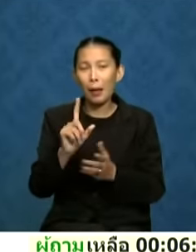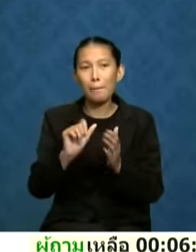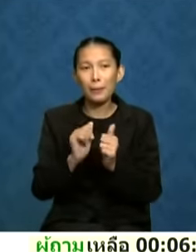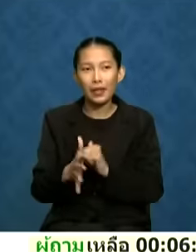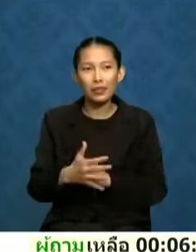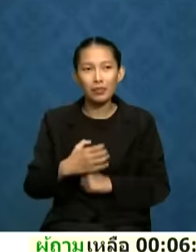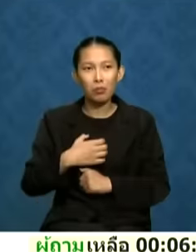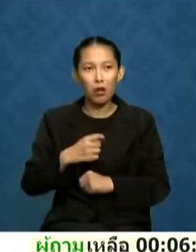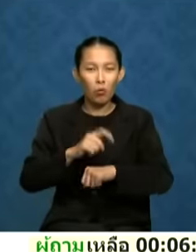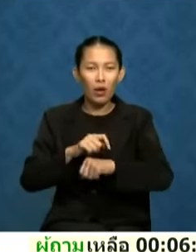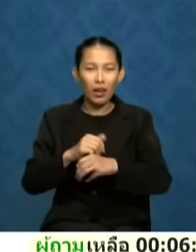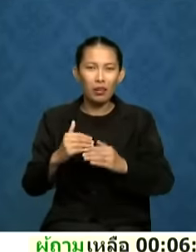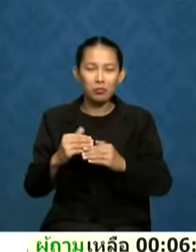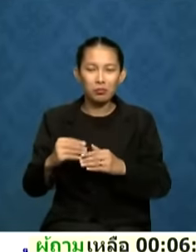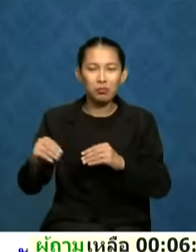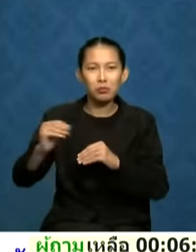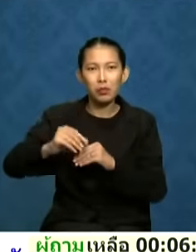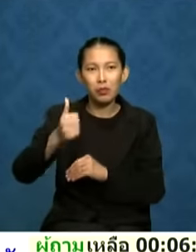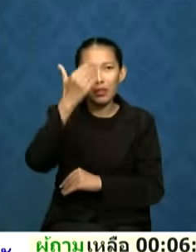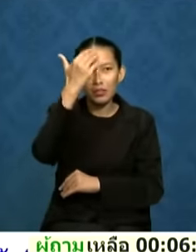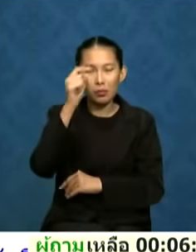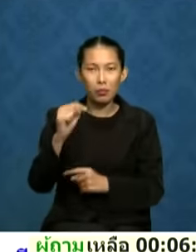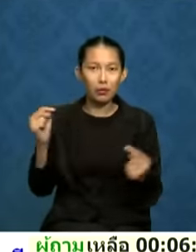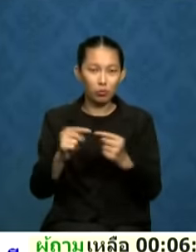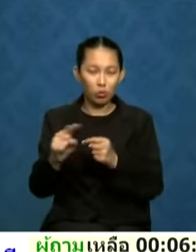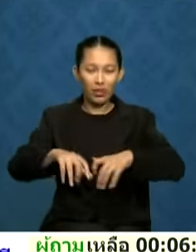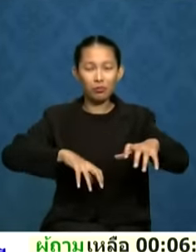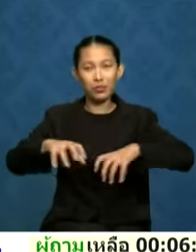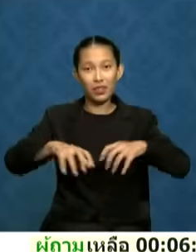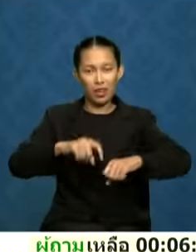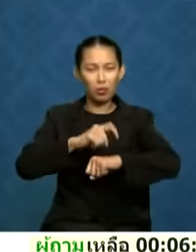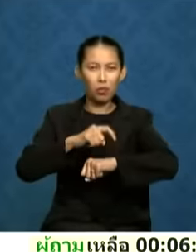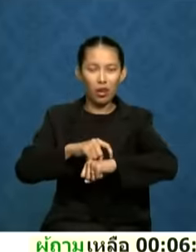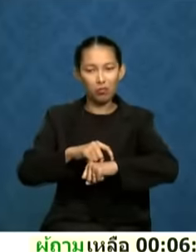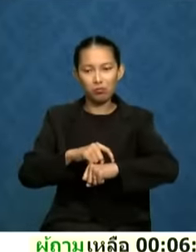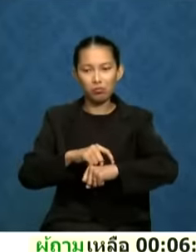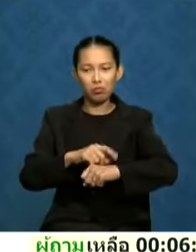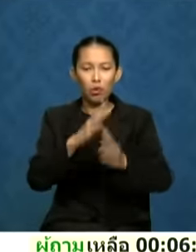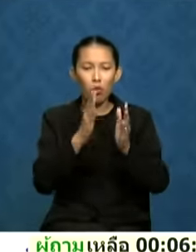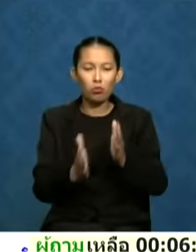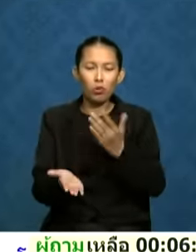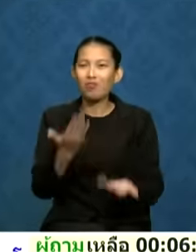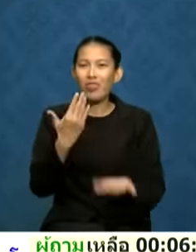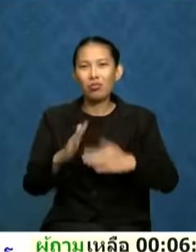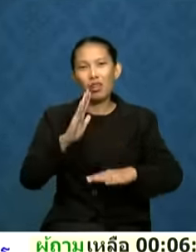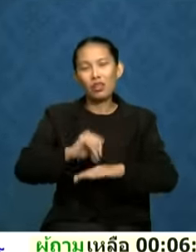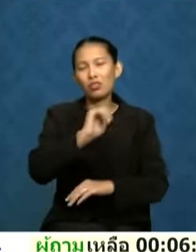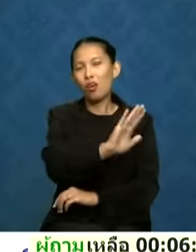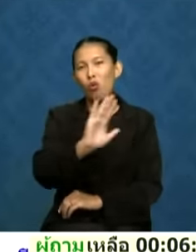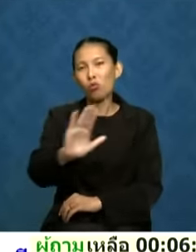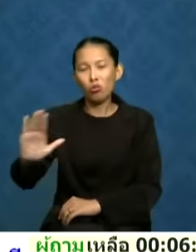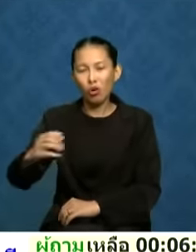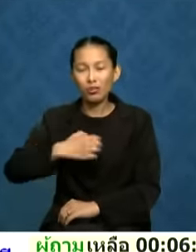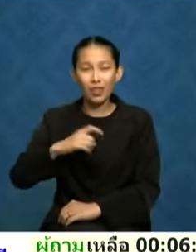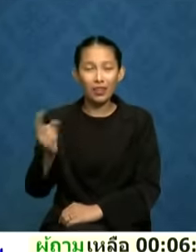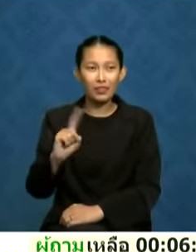จรๆ ผมกอยากใหเกินเวลาบ้างนะครั คต้ยมรบว่าในเรื่ขการบริหารจักเวลาเนี่ย แตลท่านกอจะมทัษาทไม่เหมอนกันฉั้นอยาก